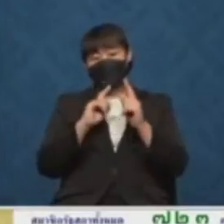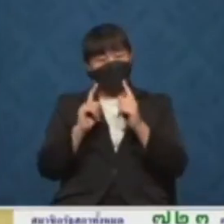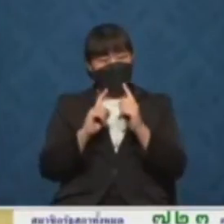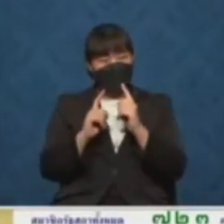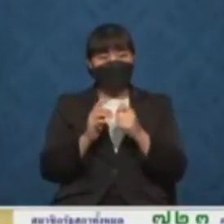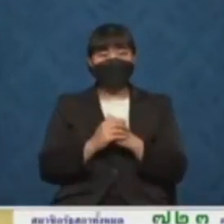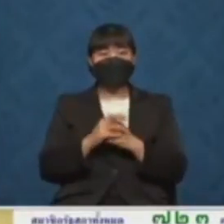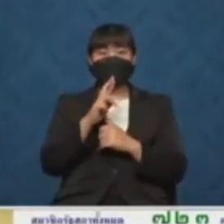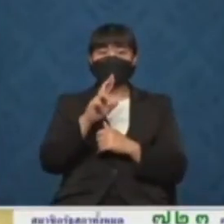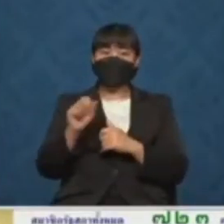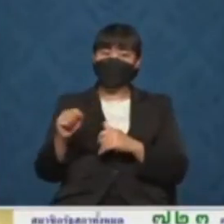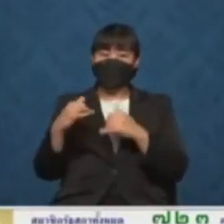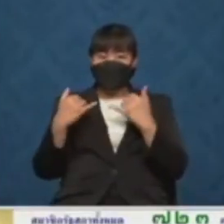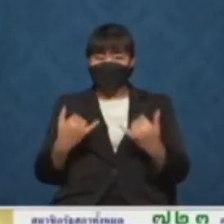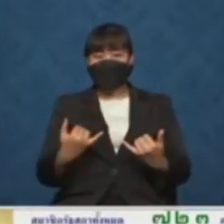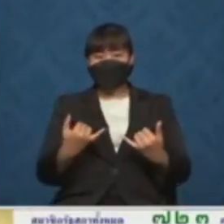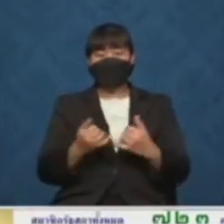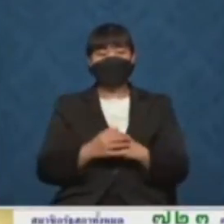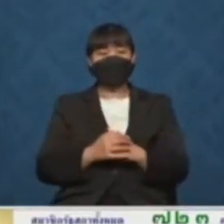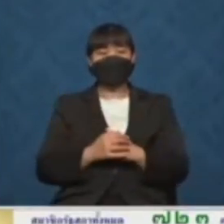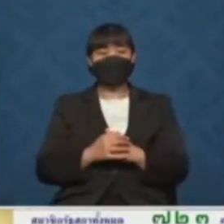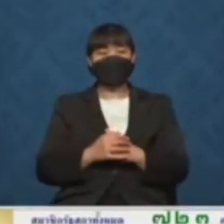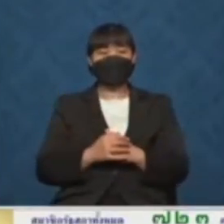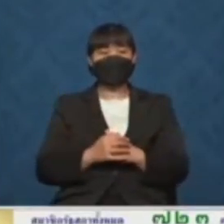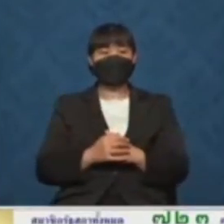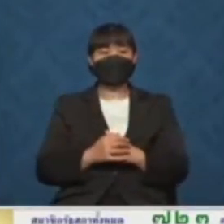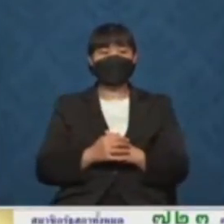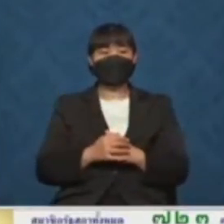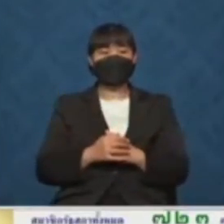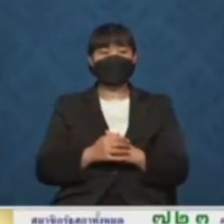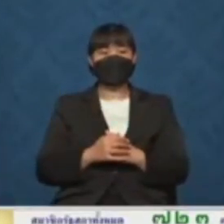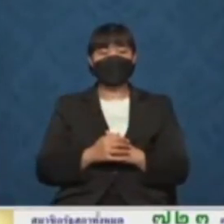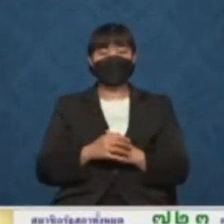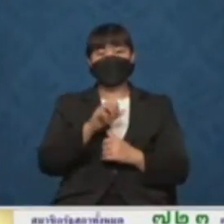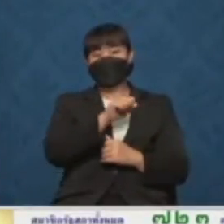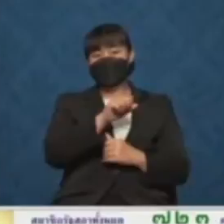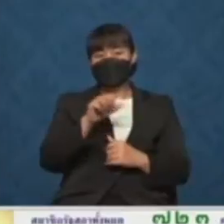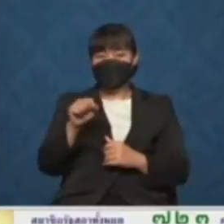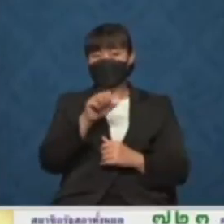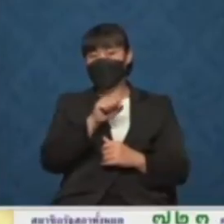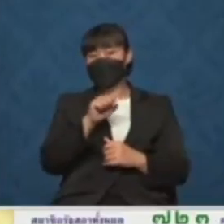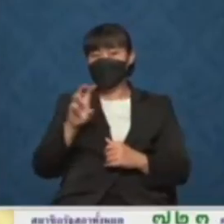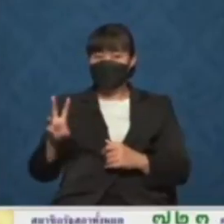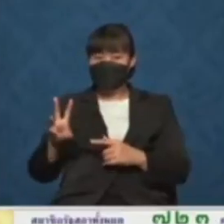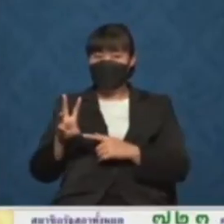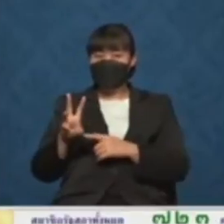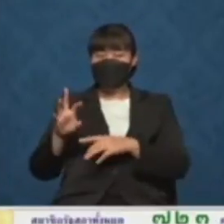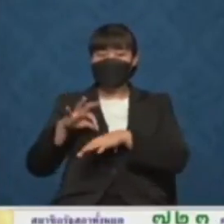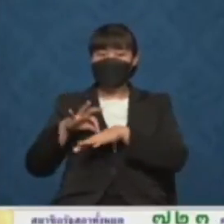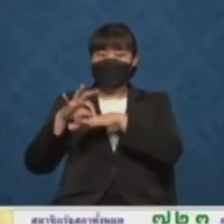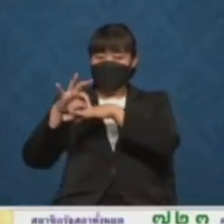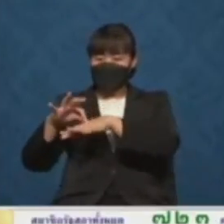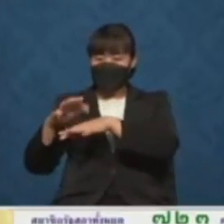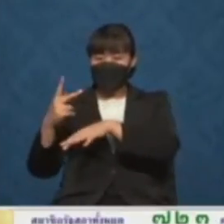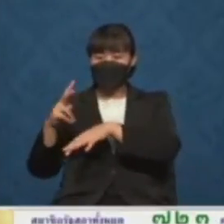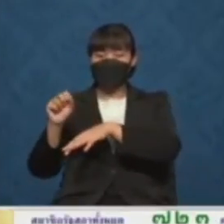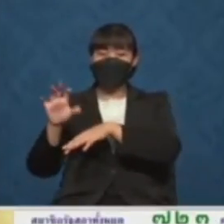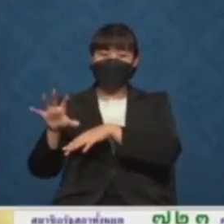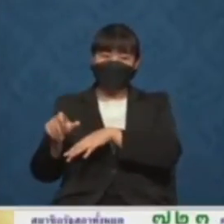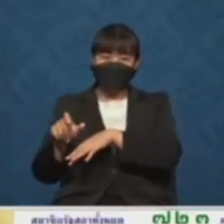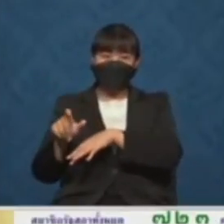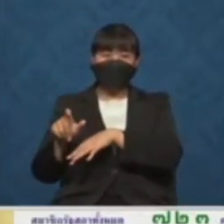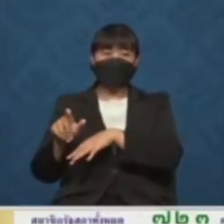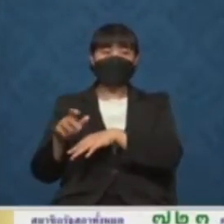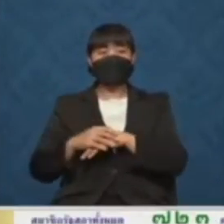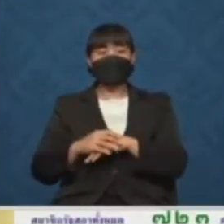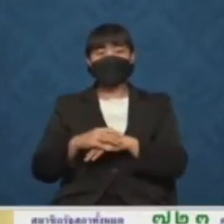ภาน...สมาชิกหลายท่านโดยเฉพาะสมาชิวทศภาก็มาจกแตกตงข sustained academicหมายคว่าจาก